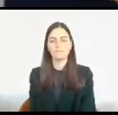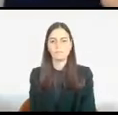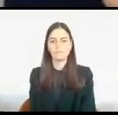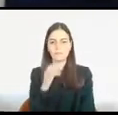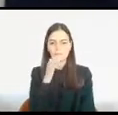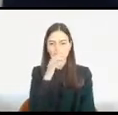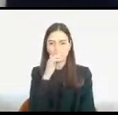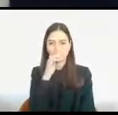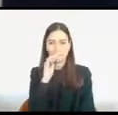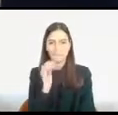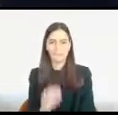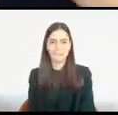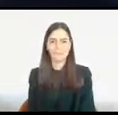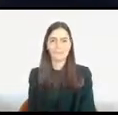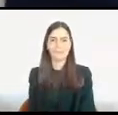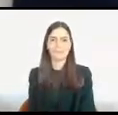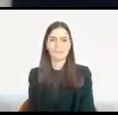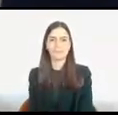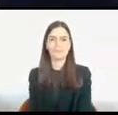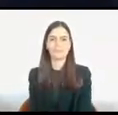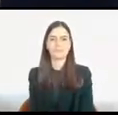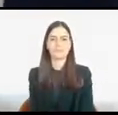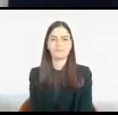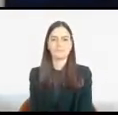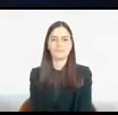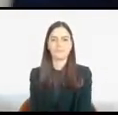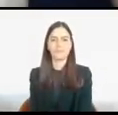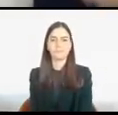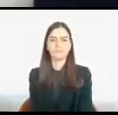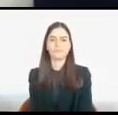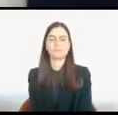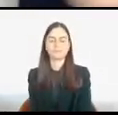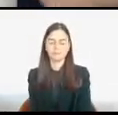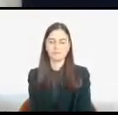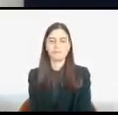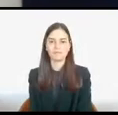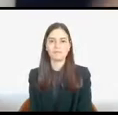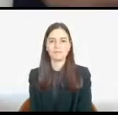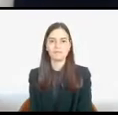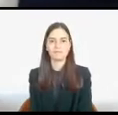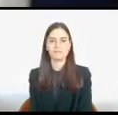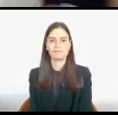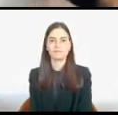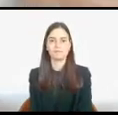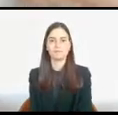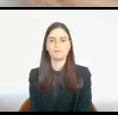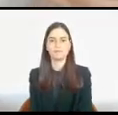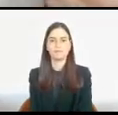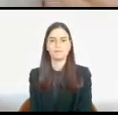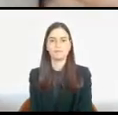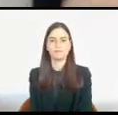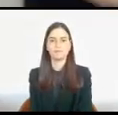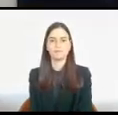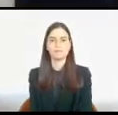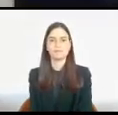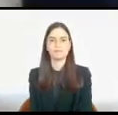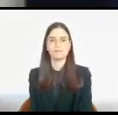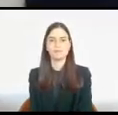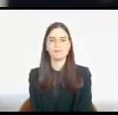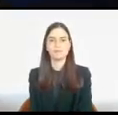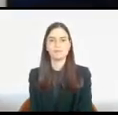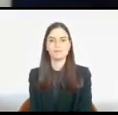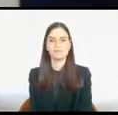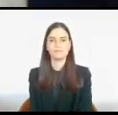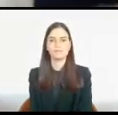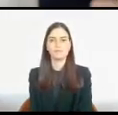trimestre est déductible à due concurrence des primes versées et pour l'année considérée. Et pour